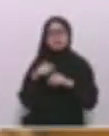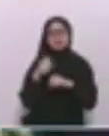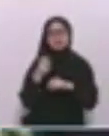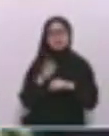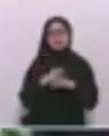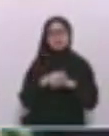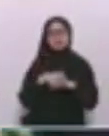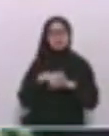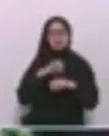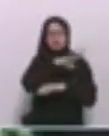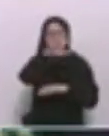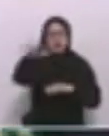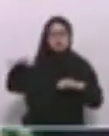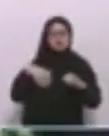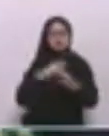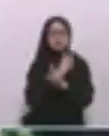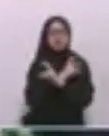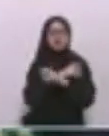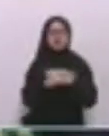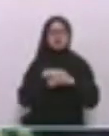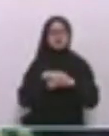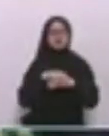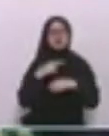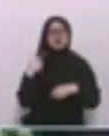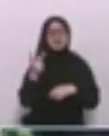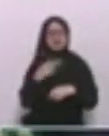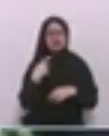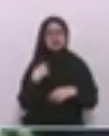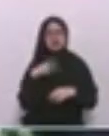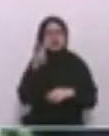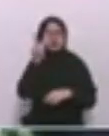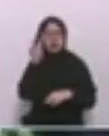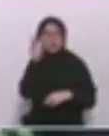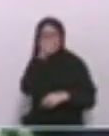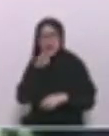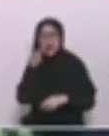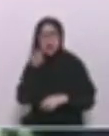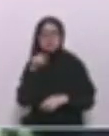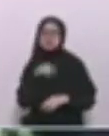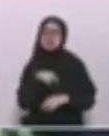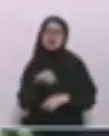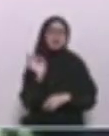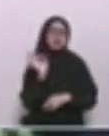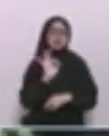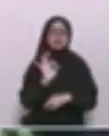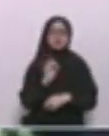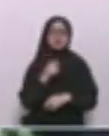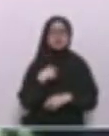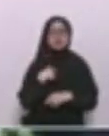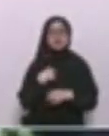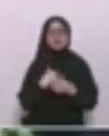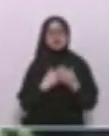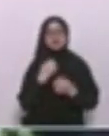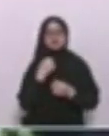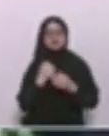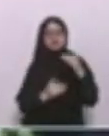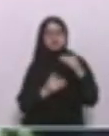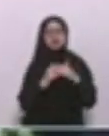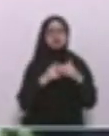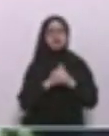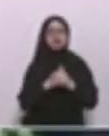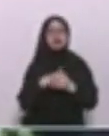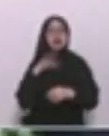morawali mor sampai Ampan itu kita hanya punya dua pengawas sehingga tentu ini hal yang perlu kita jadikan catatan ke depan untuk kemudian kita